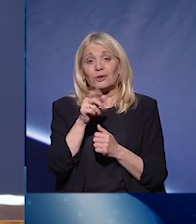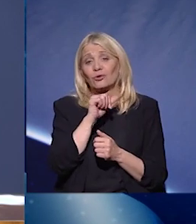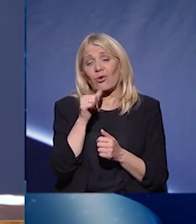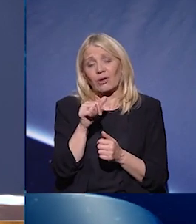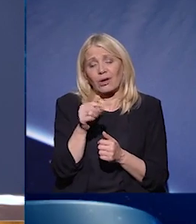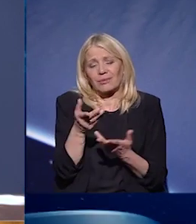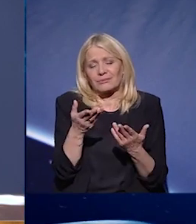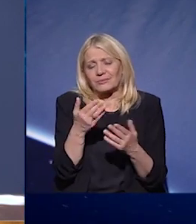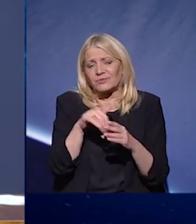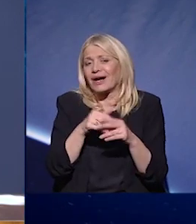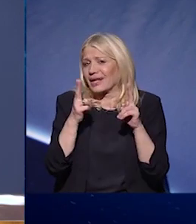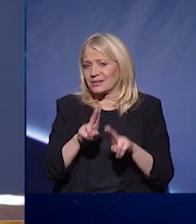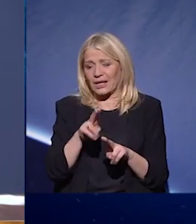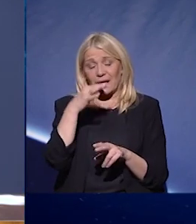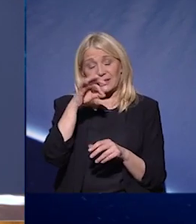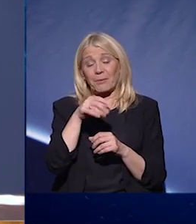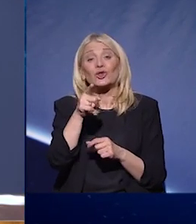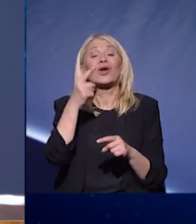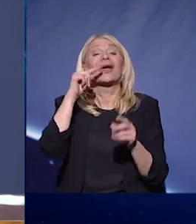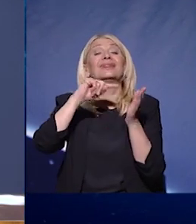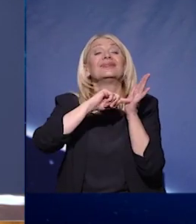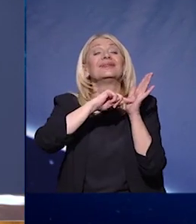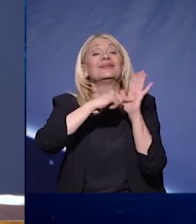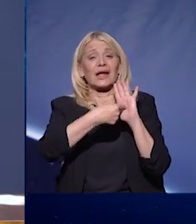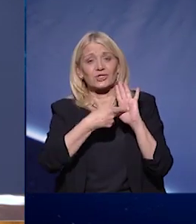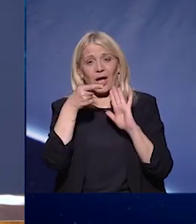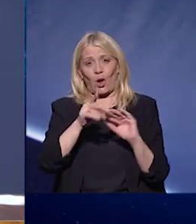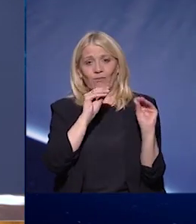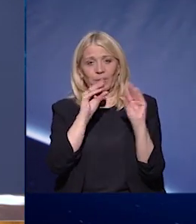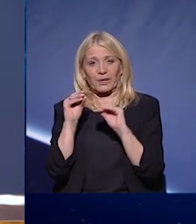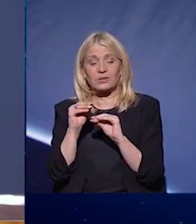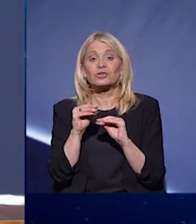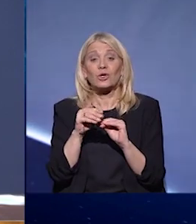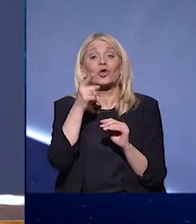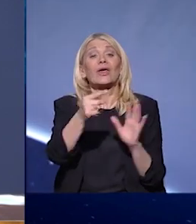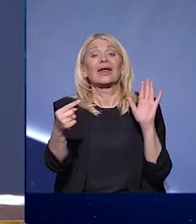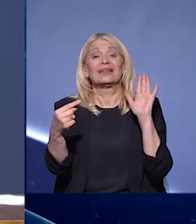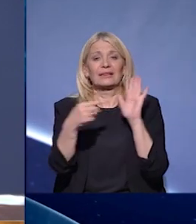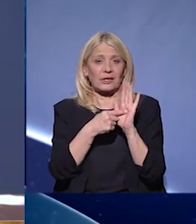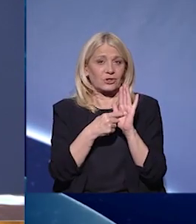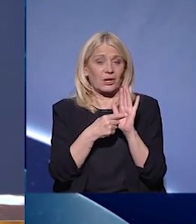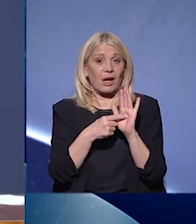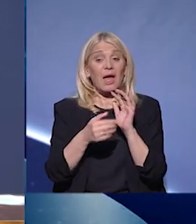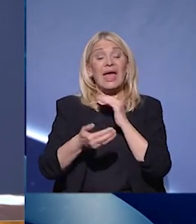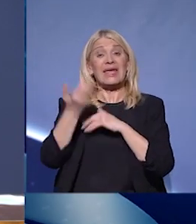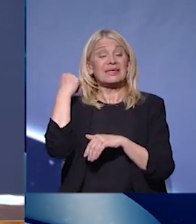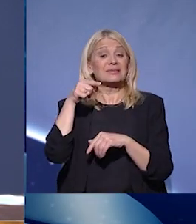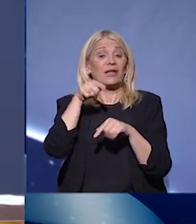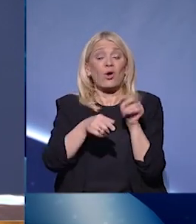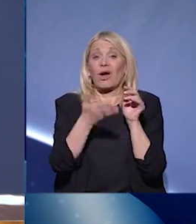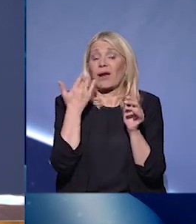suština. To je tačka na ovu priču. Jednostavno tačka. Iza toga nema ništa